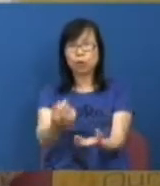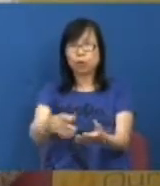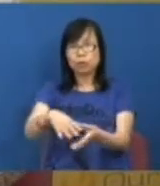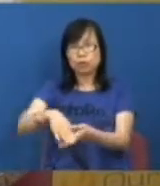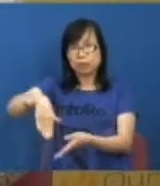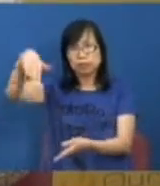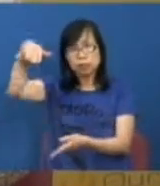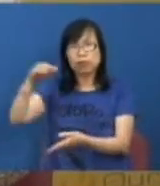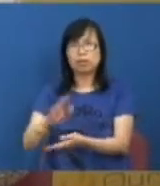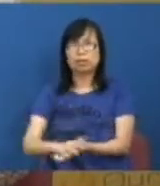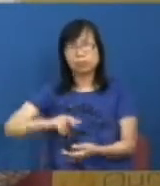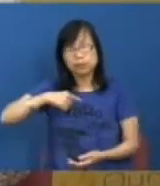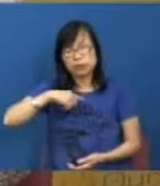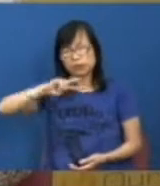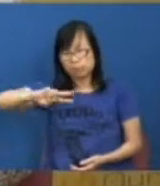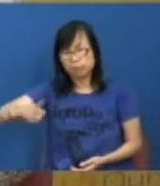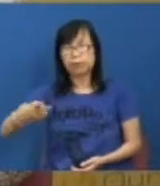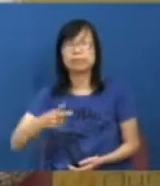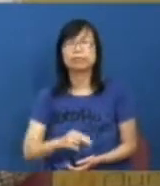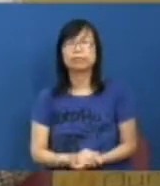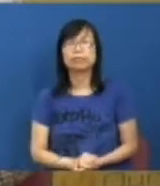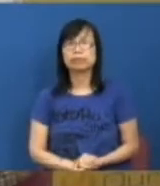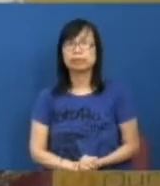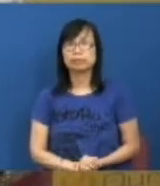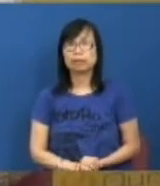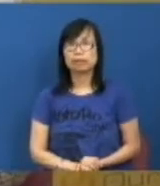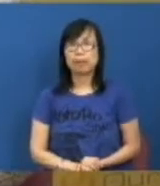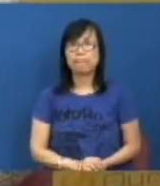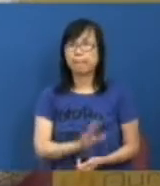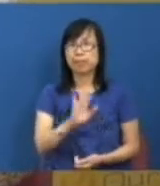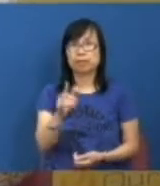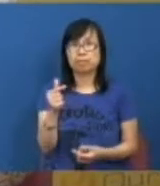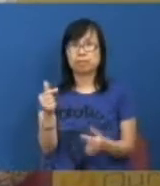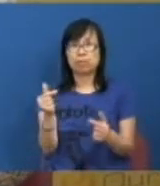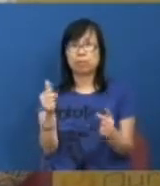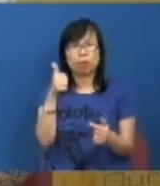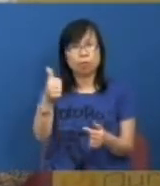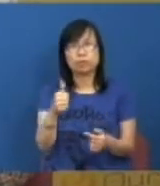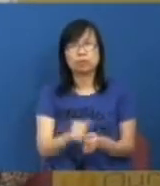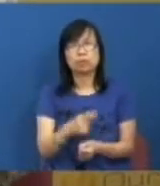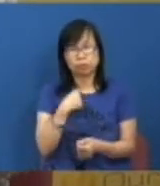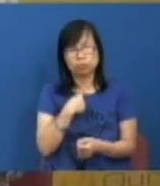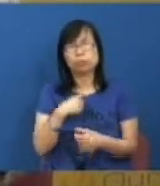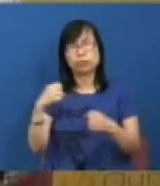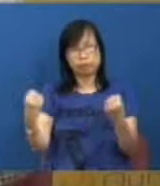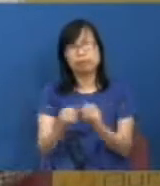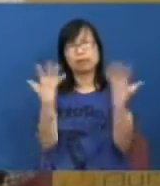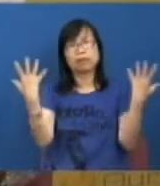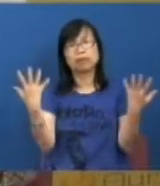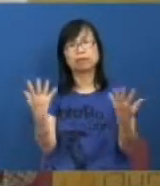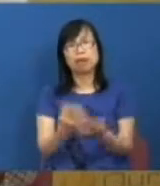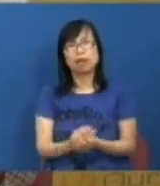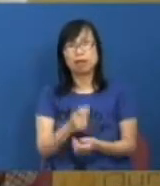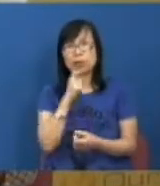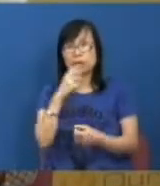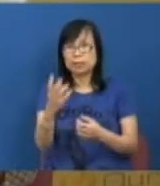令到即係好好多唔係咁正常嘅生態又會發生咗咯嚇，包括可能啲珊